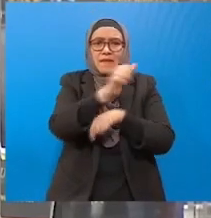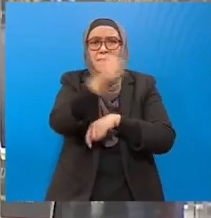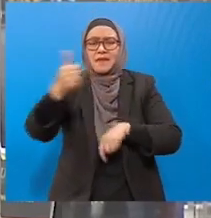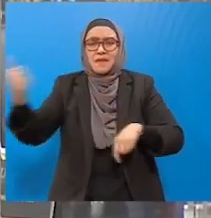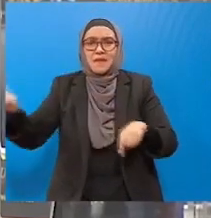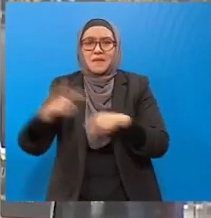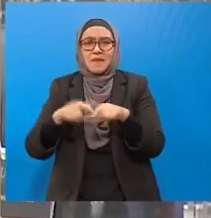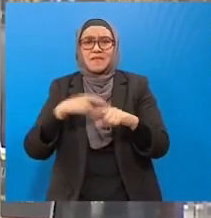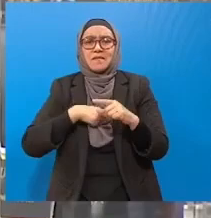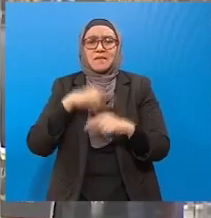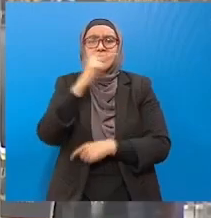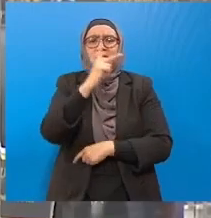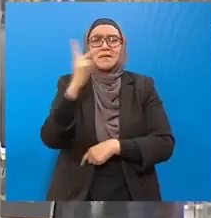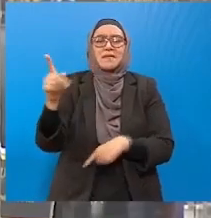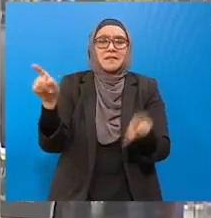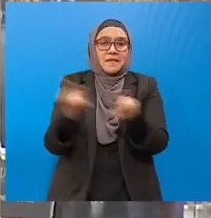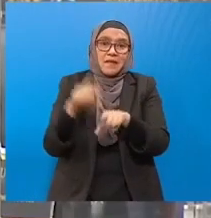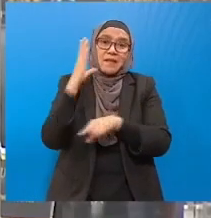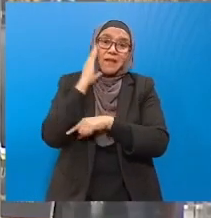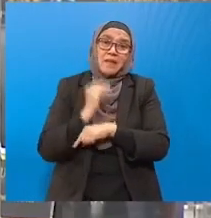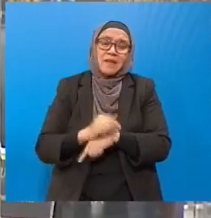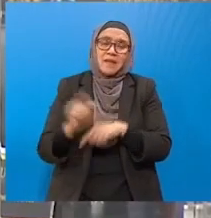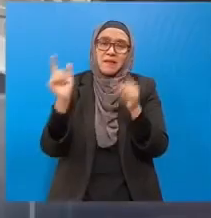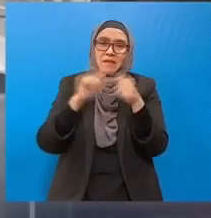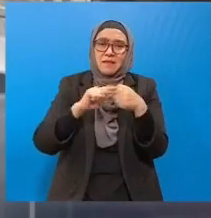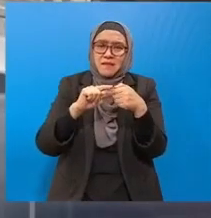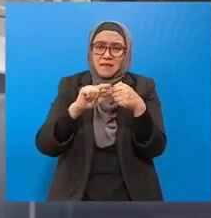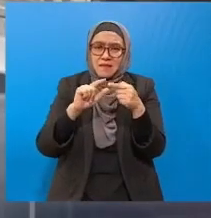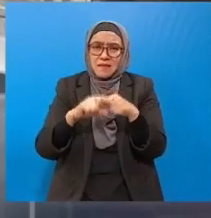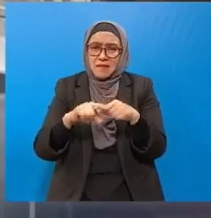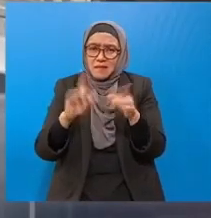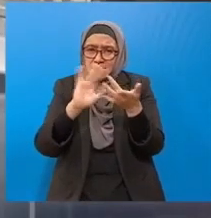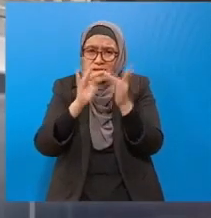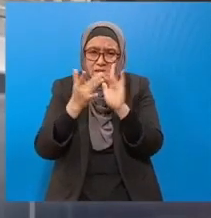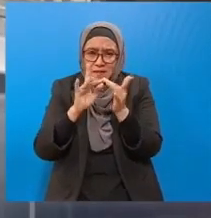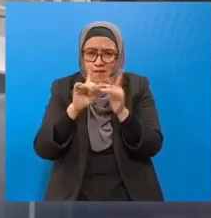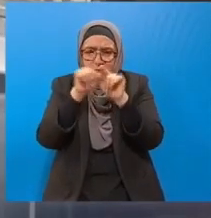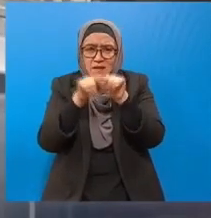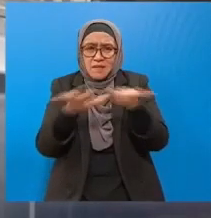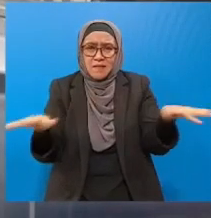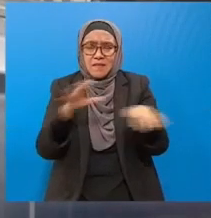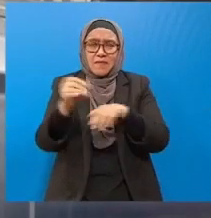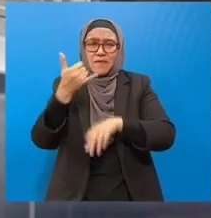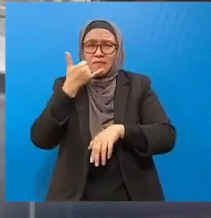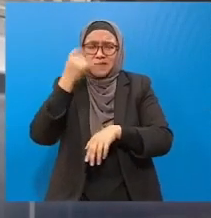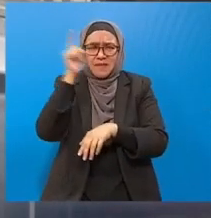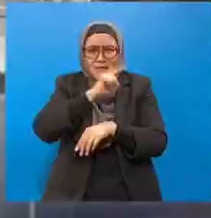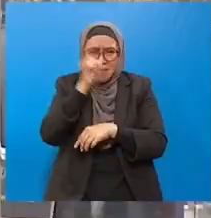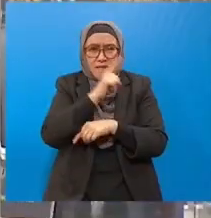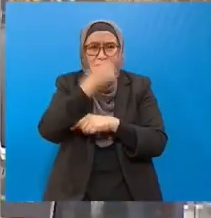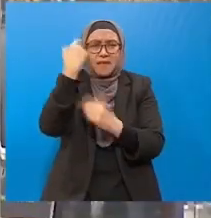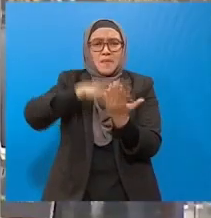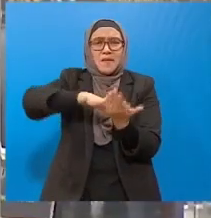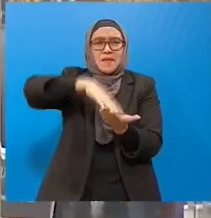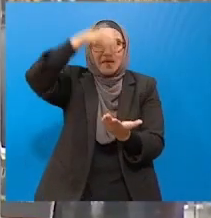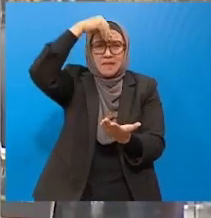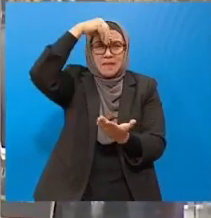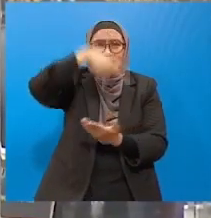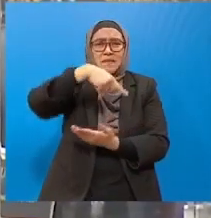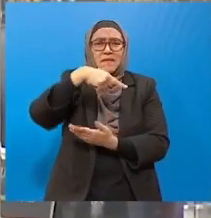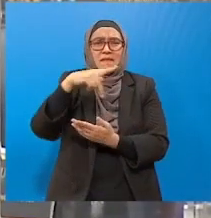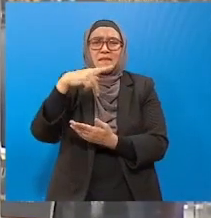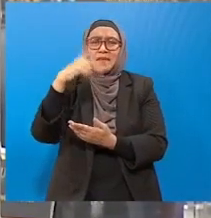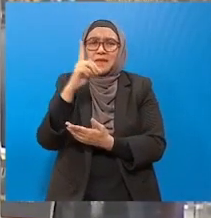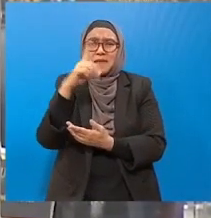rangkaian internet dan telepon sama truk ini menyebabkan pembelajaran melalui PDP tidak mencapai quality yang sepatutnya